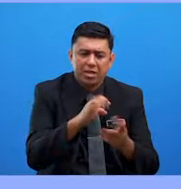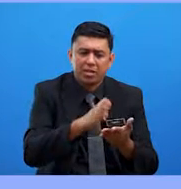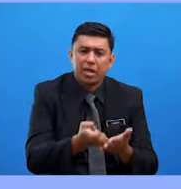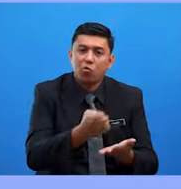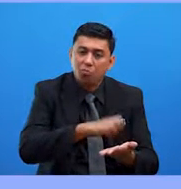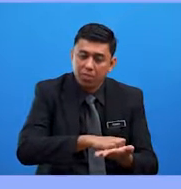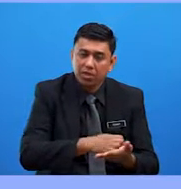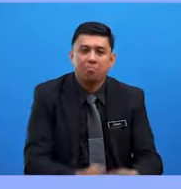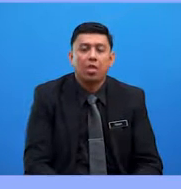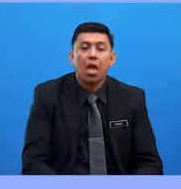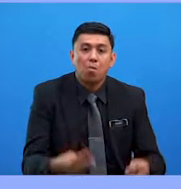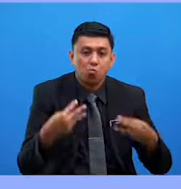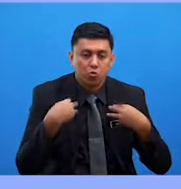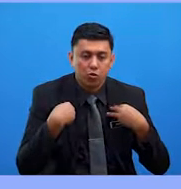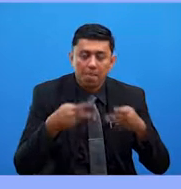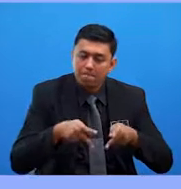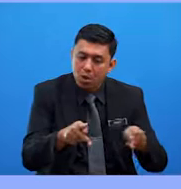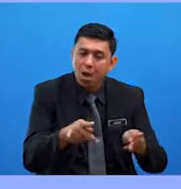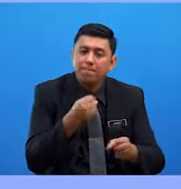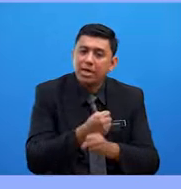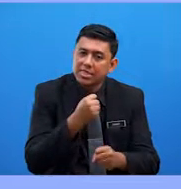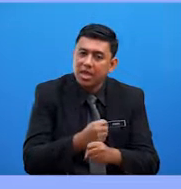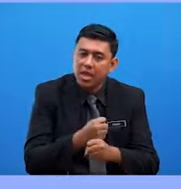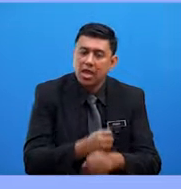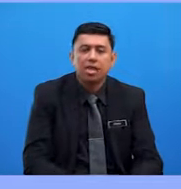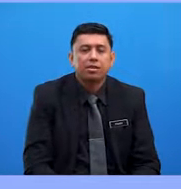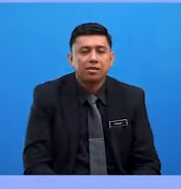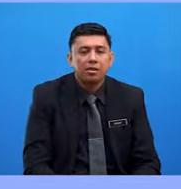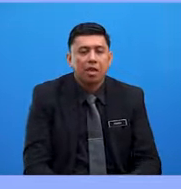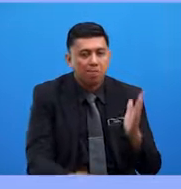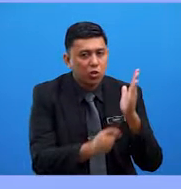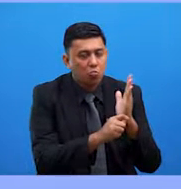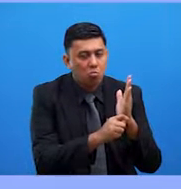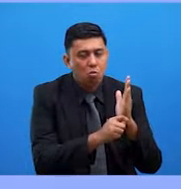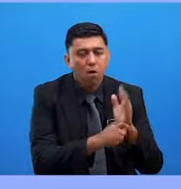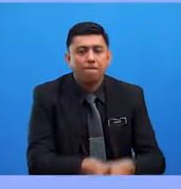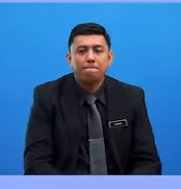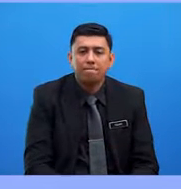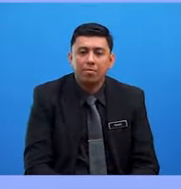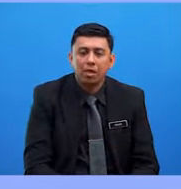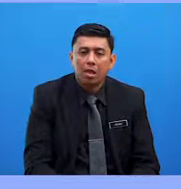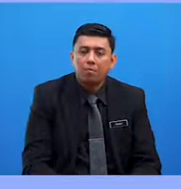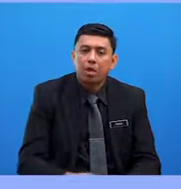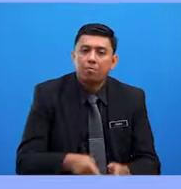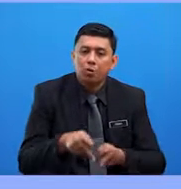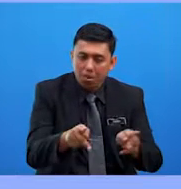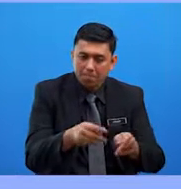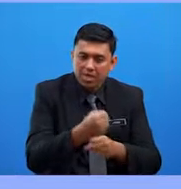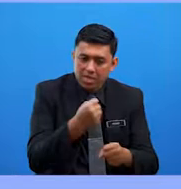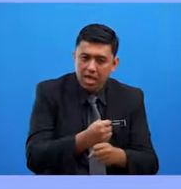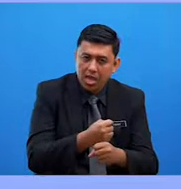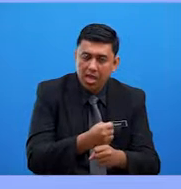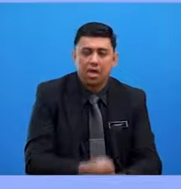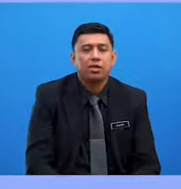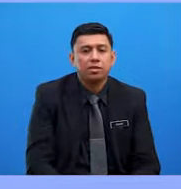Pertama, mewujudkan peluang pekerjaan. Pertumbuhan perniagaan membolehkan lebih banyak